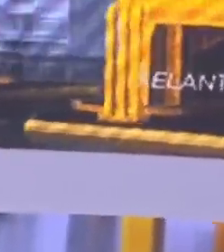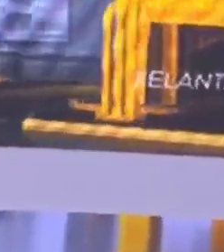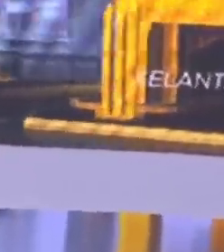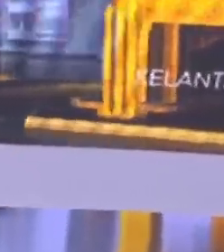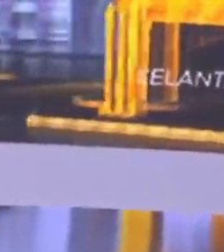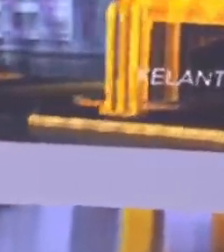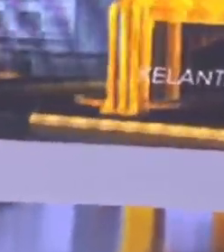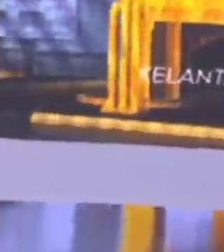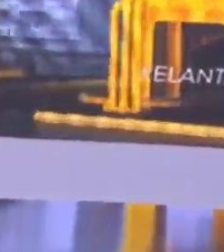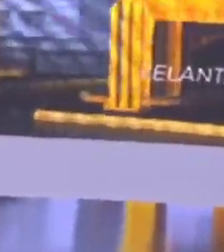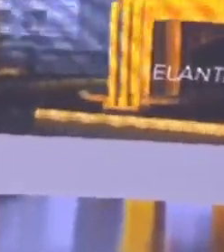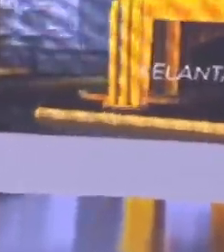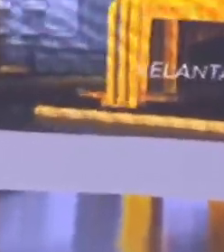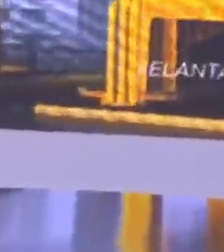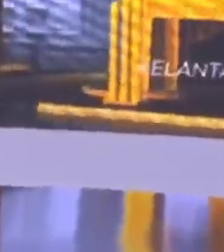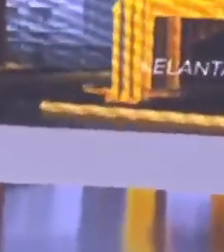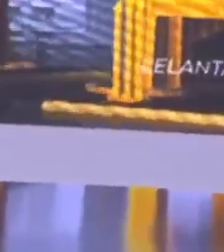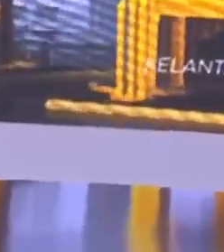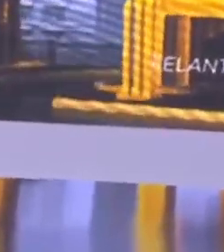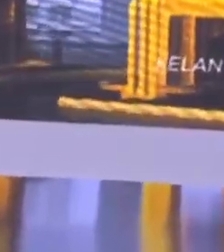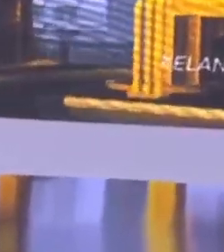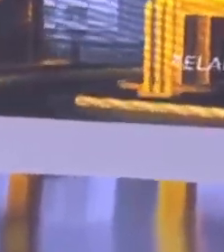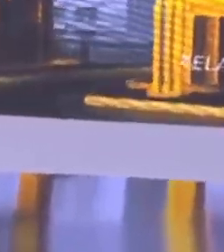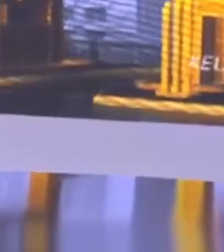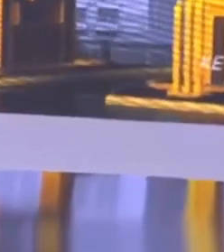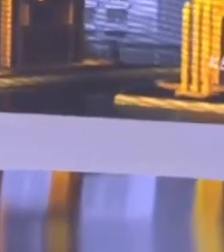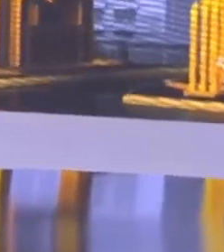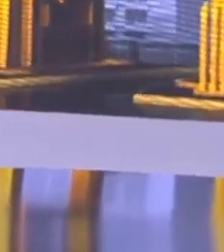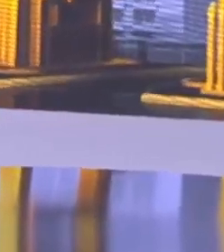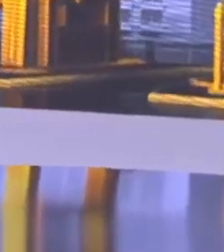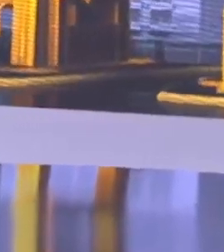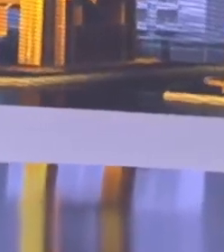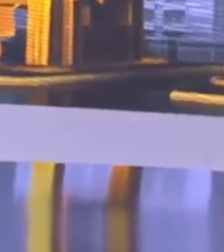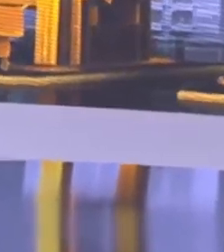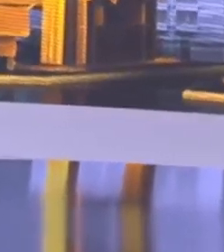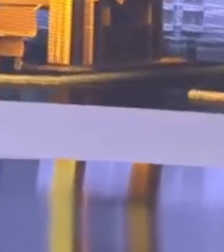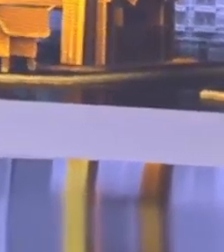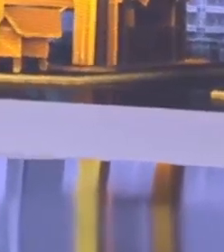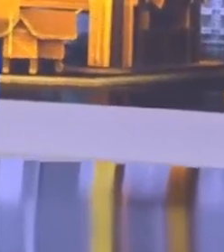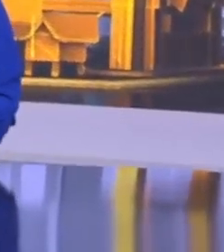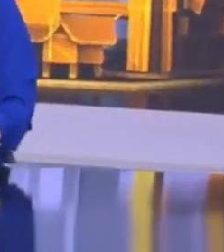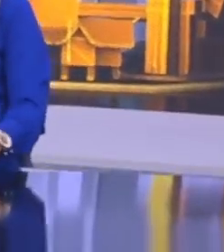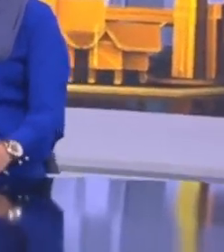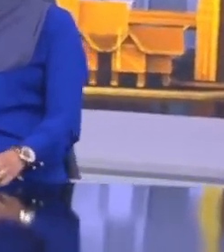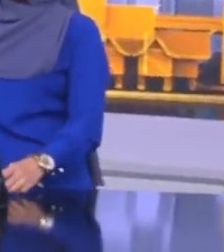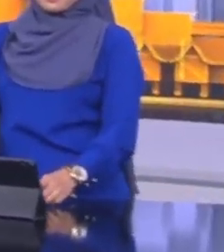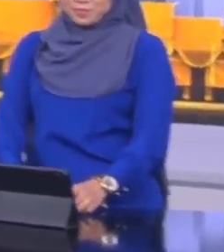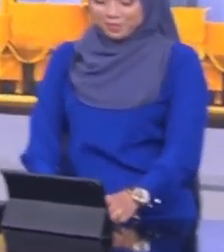berita.rtm.gov.my. Yang sahih di RTM, saya Nurul Hidayah Nawai. Assalamualaikum. Salam Malaysia Madani.